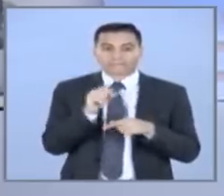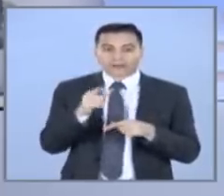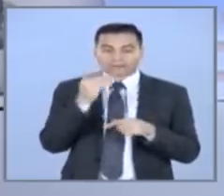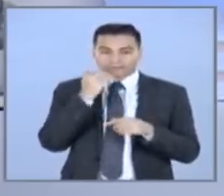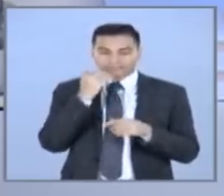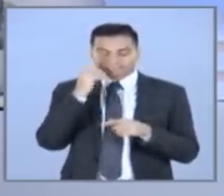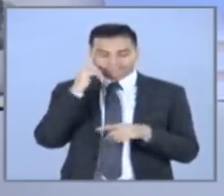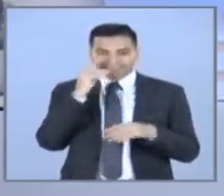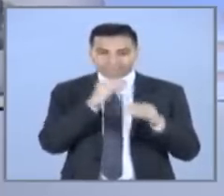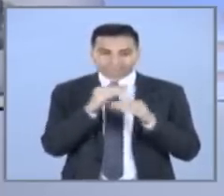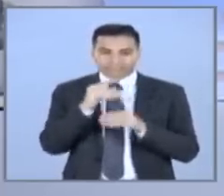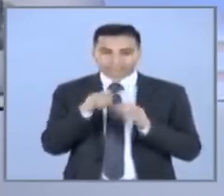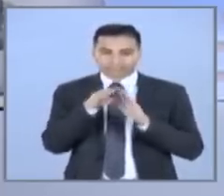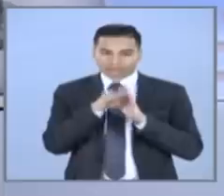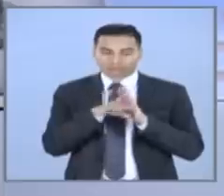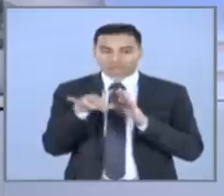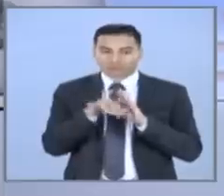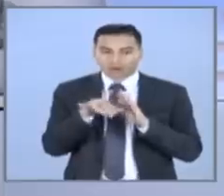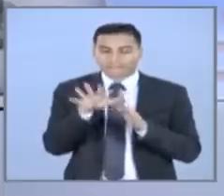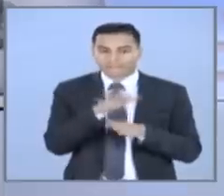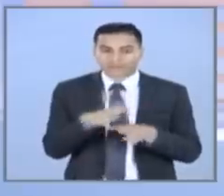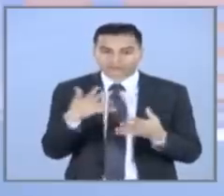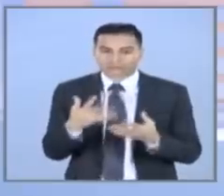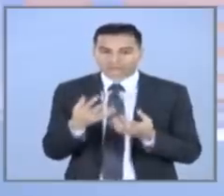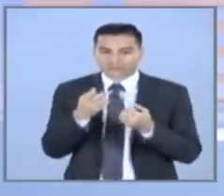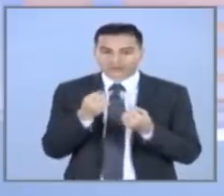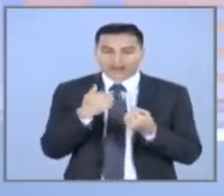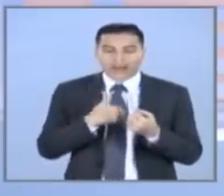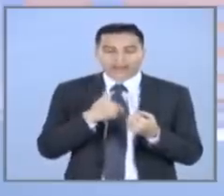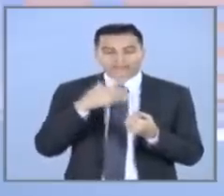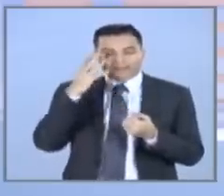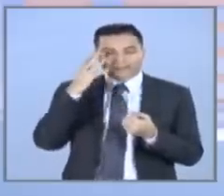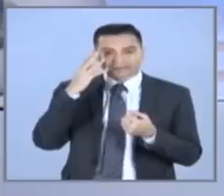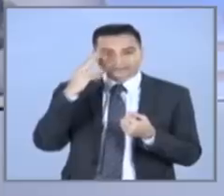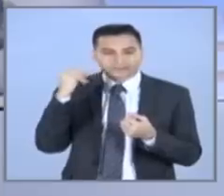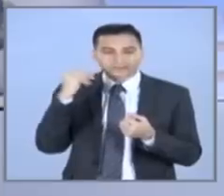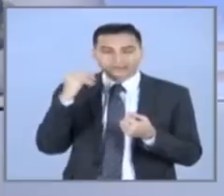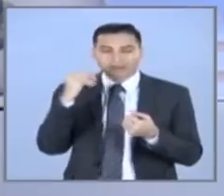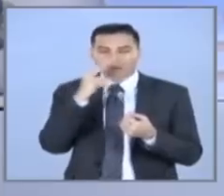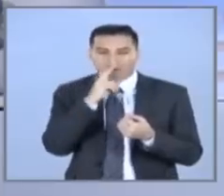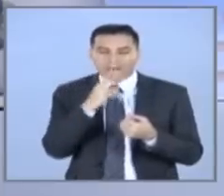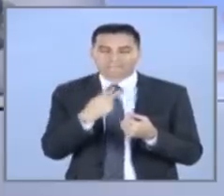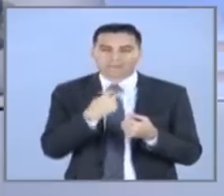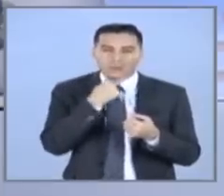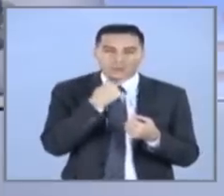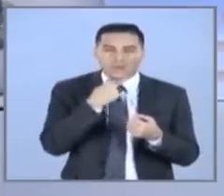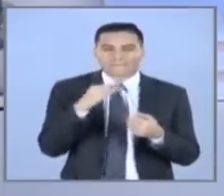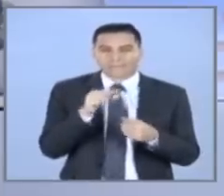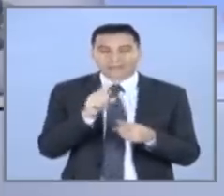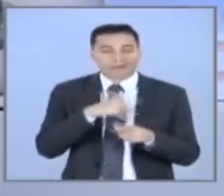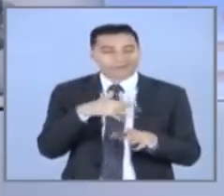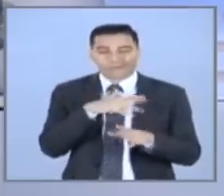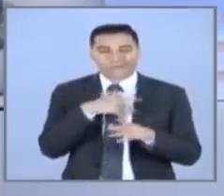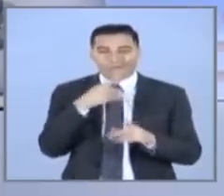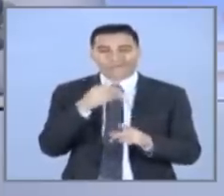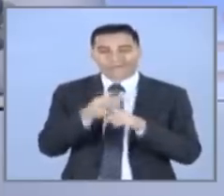مسيستم وفي سيستم معروف وكويس فمش حاسين الامور واضحه مش حاسين انها اول مره زائد ان احنا كنا